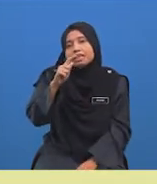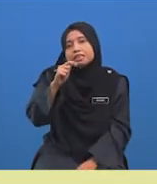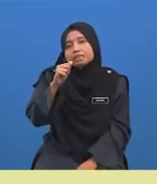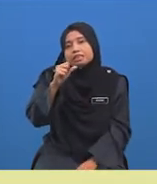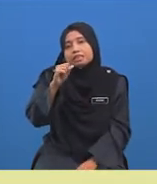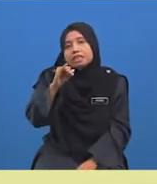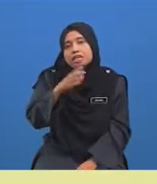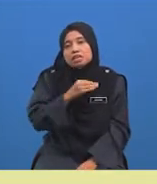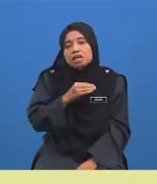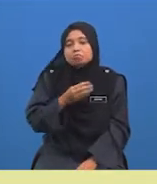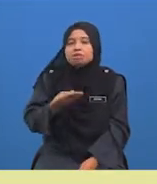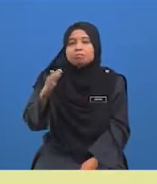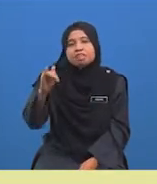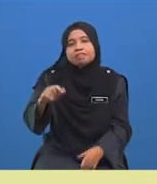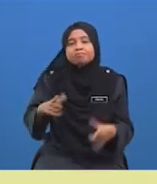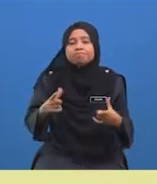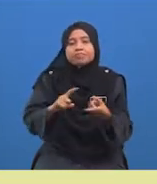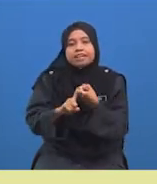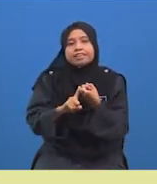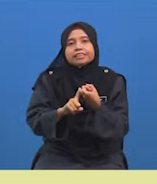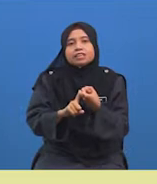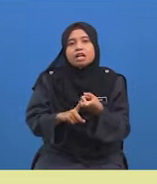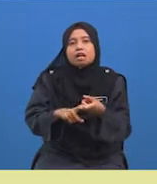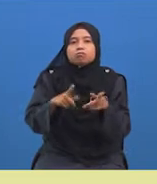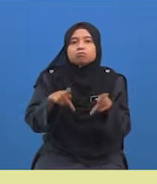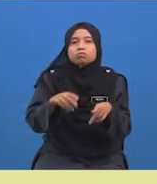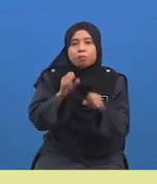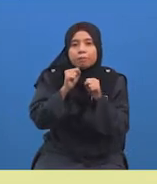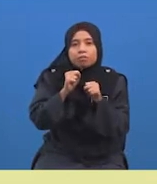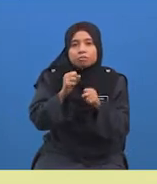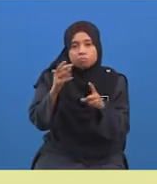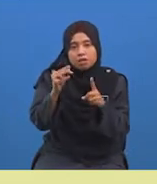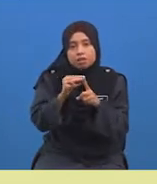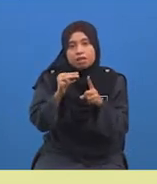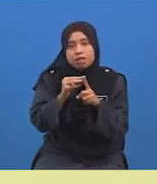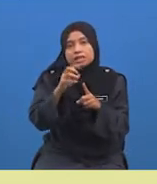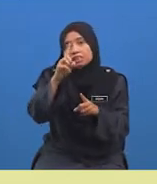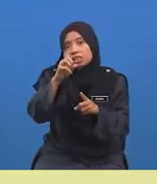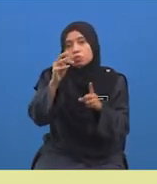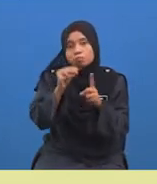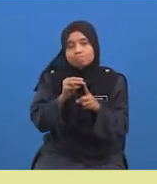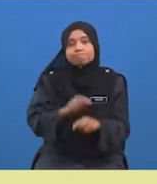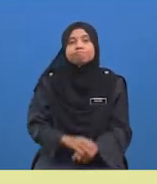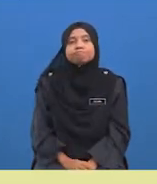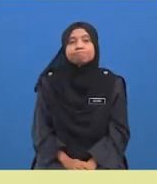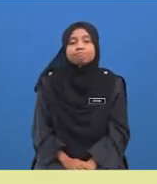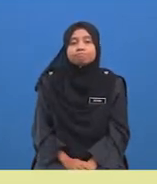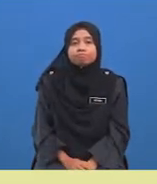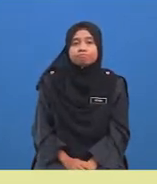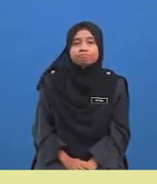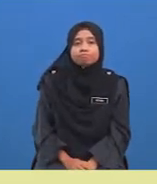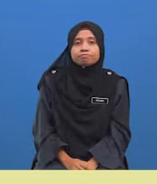dan perkara-perkara yang berkaitan. Pelajar mendapat markah untuk huraian 1 markah.